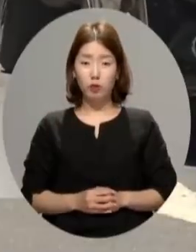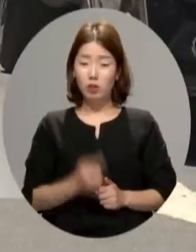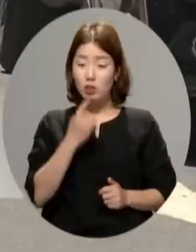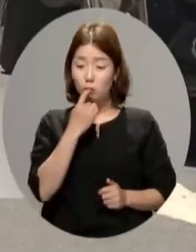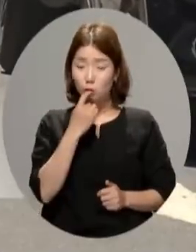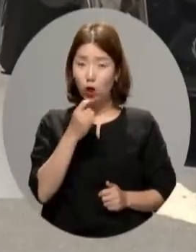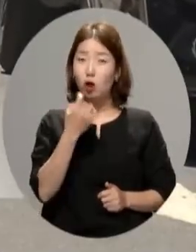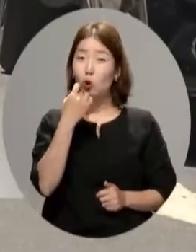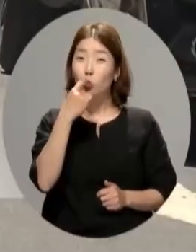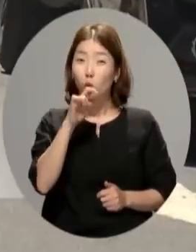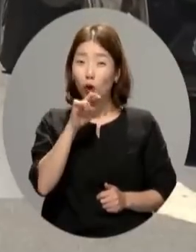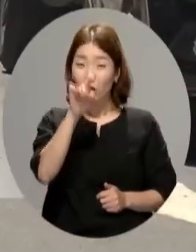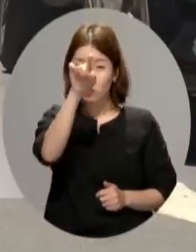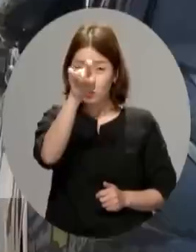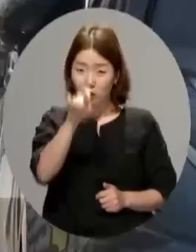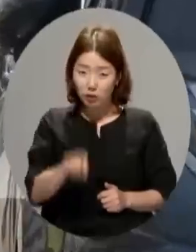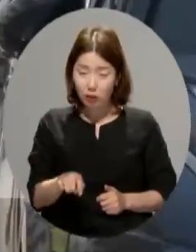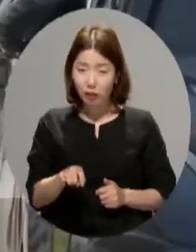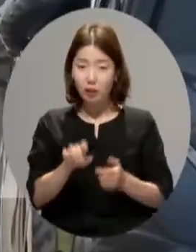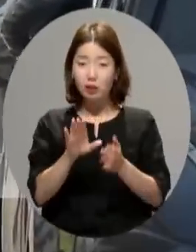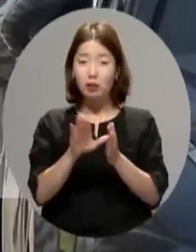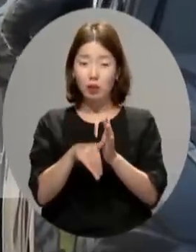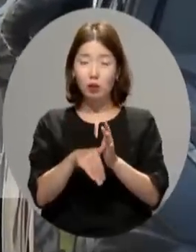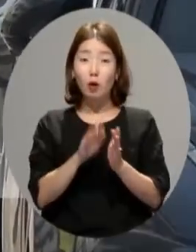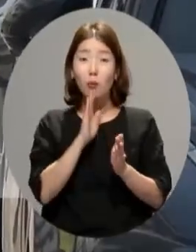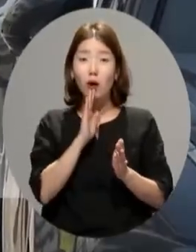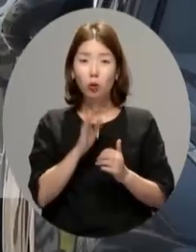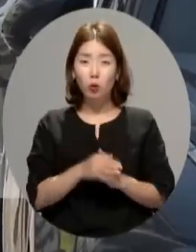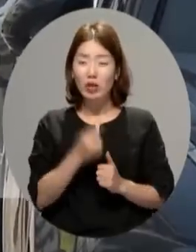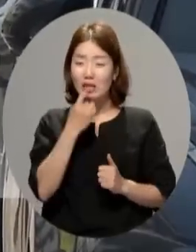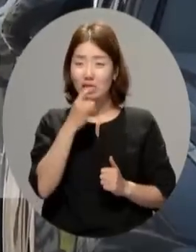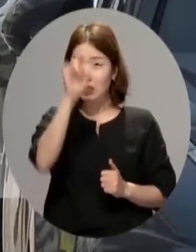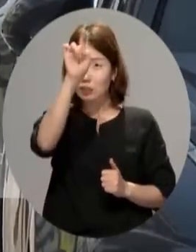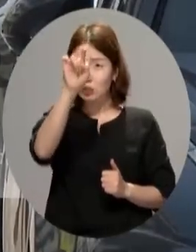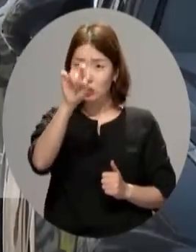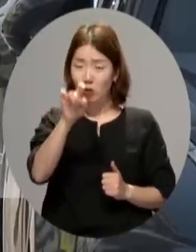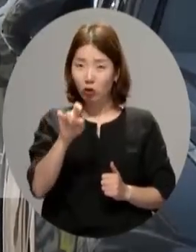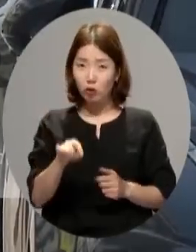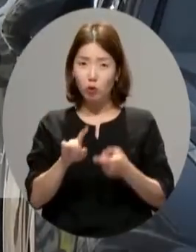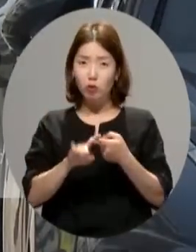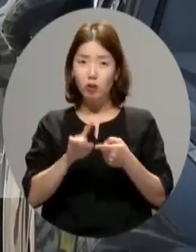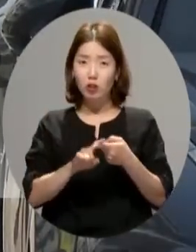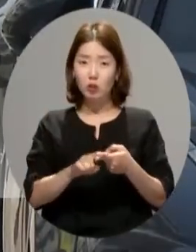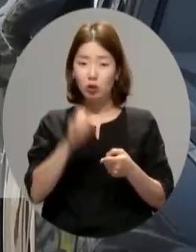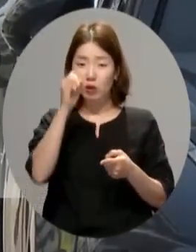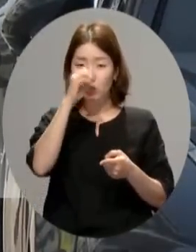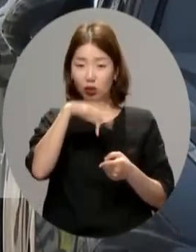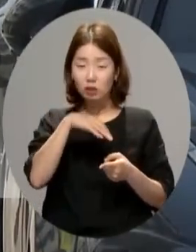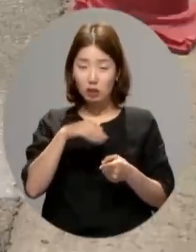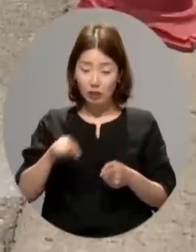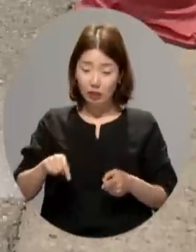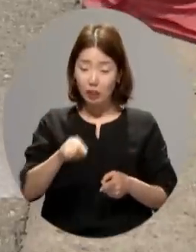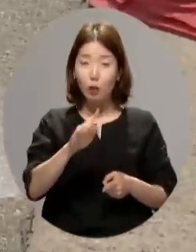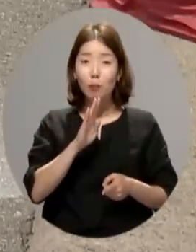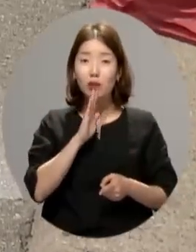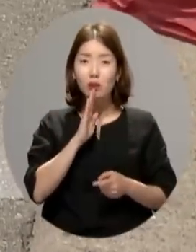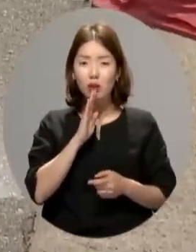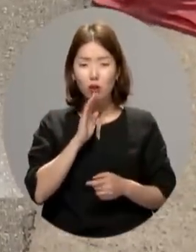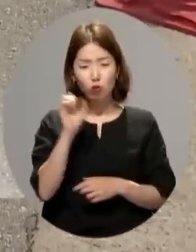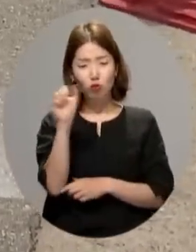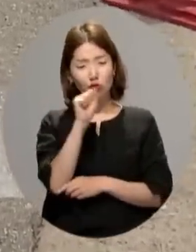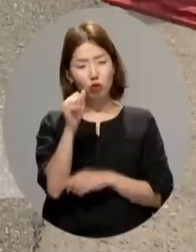중앙선은 노란색 실선이나 점선으로 표시되고 흰색 실선과 점선은 단순히 차선이지만